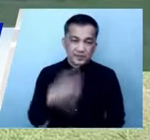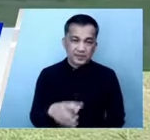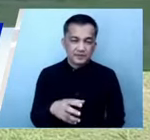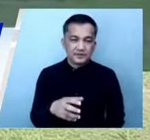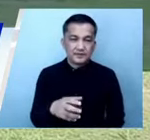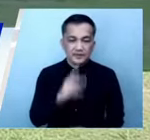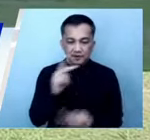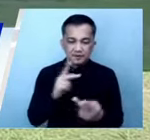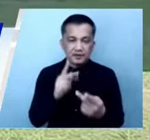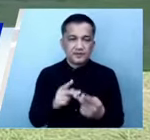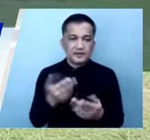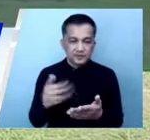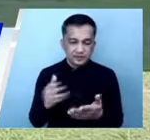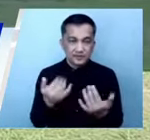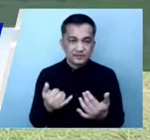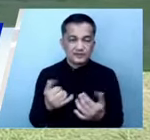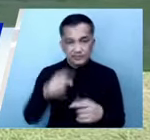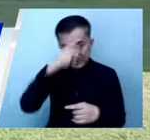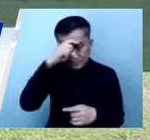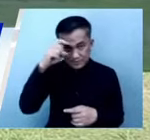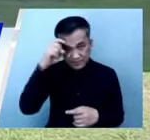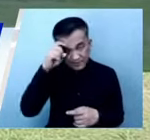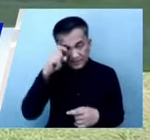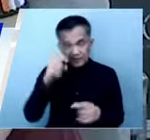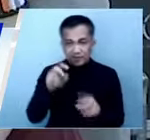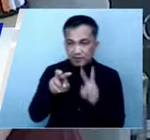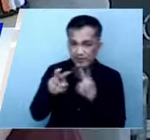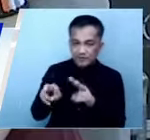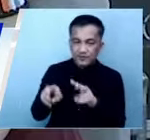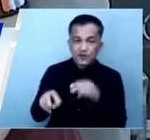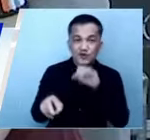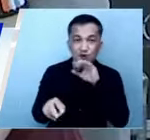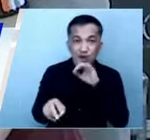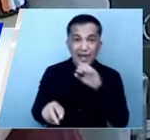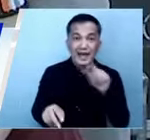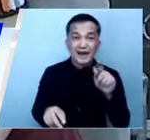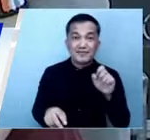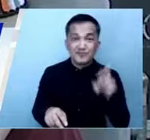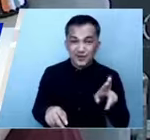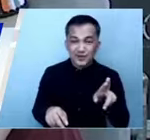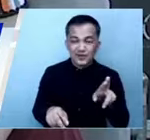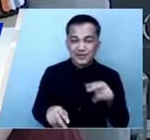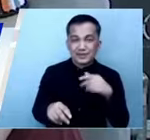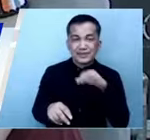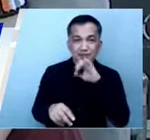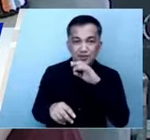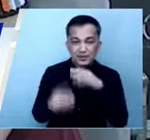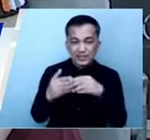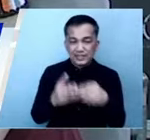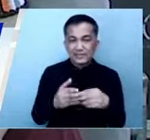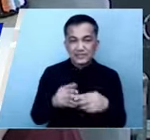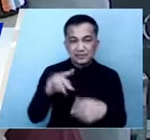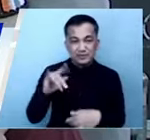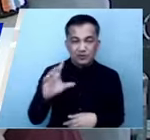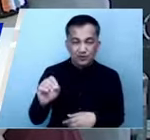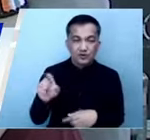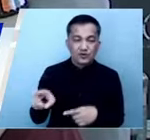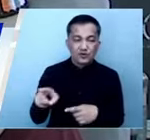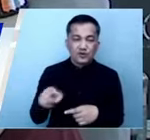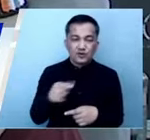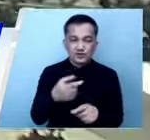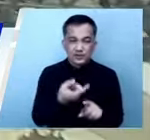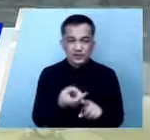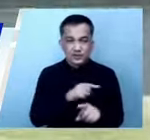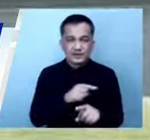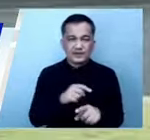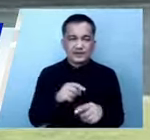daw ngayong summer. Manonood din daw si Lola Amor, ang lola ng lead vocalist na si Pio kung kanino hango ang pangalan ng